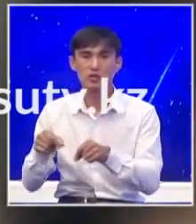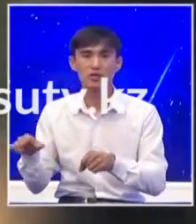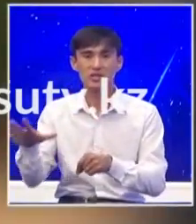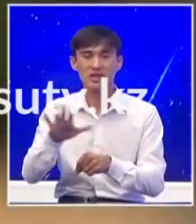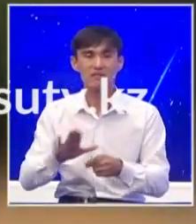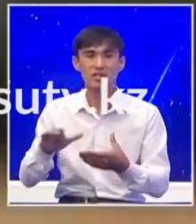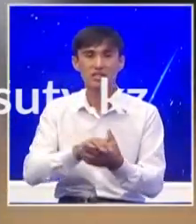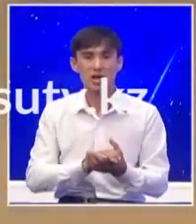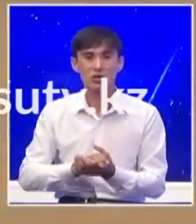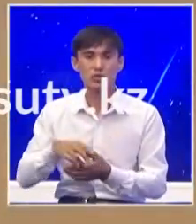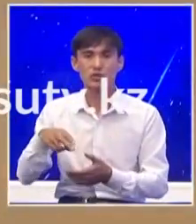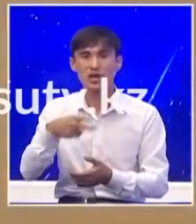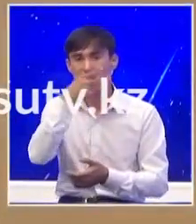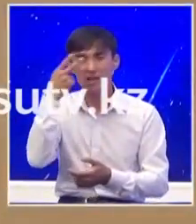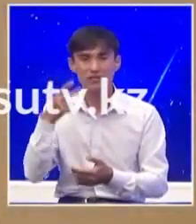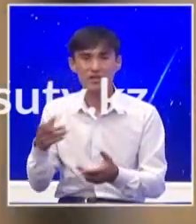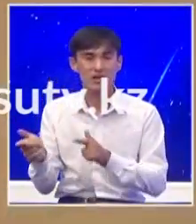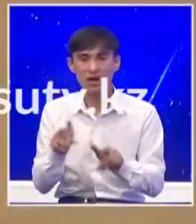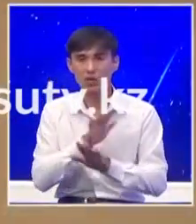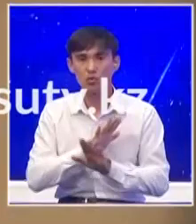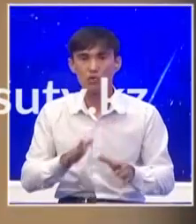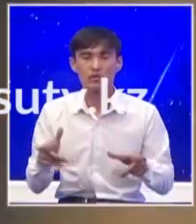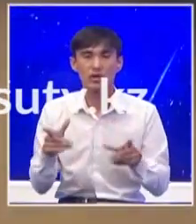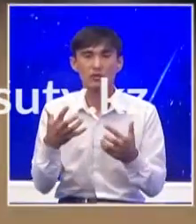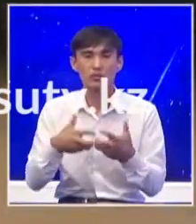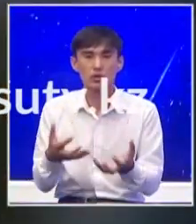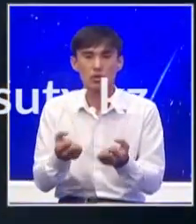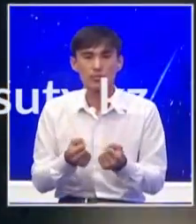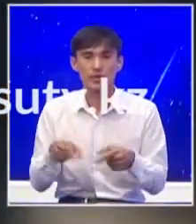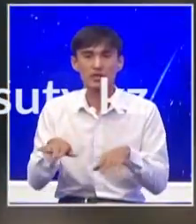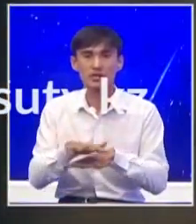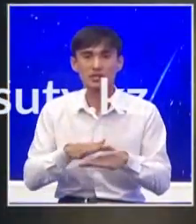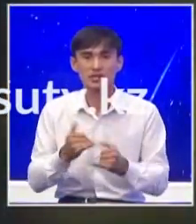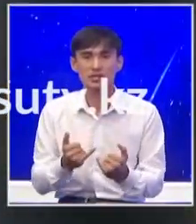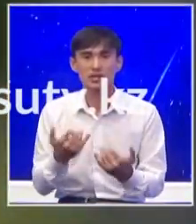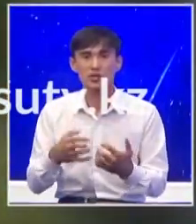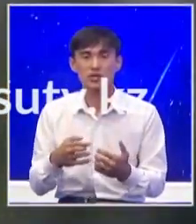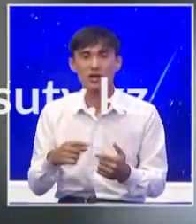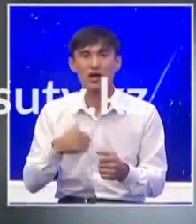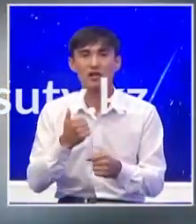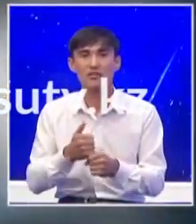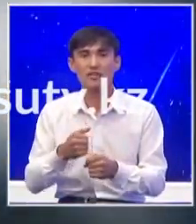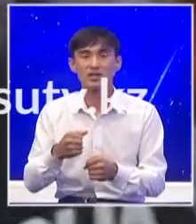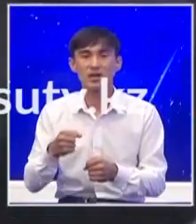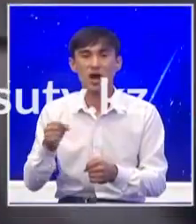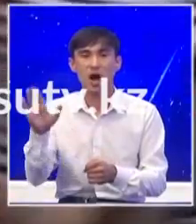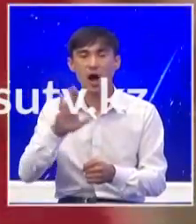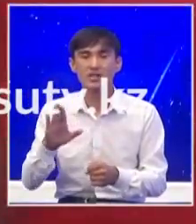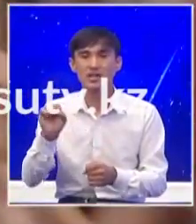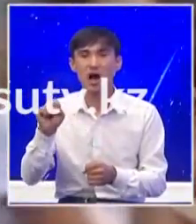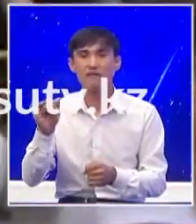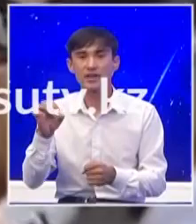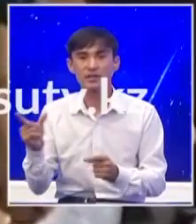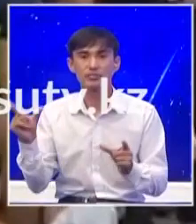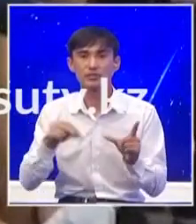не готова к приему такого числа людей. Главным образом это выходцы из стран Азии и Африки. Планы по организации центров временного